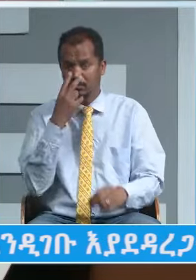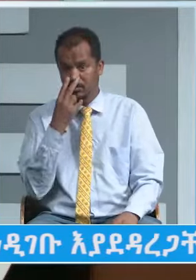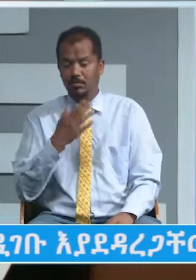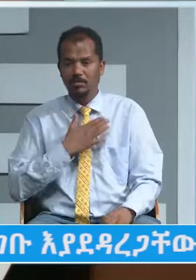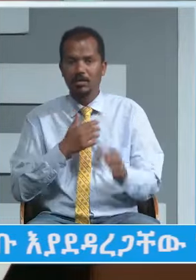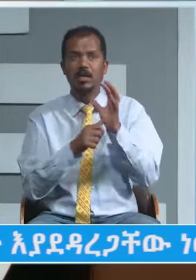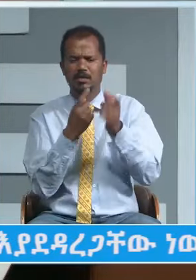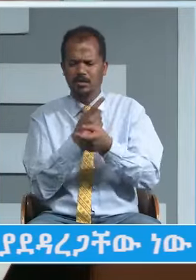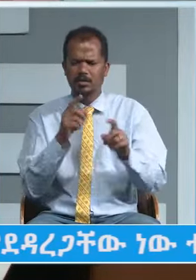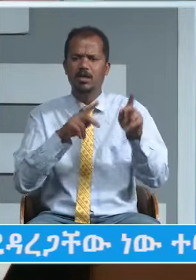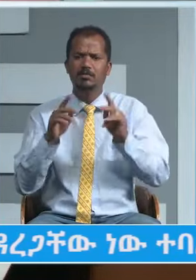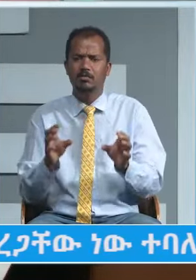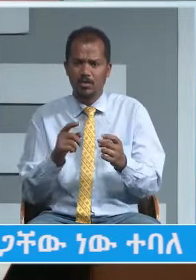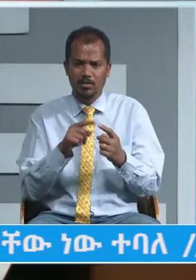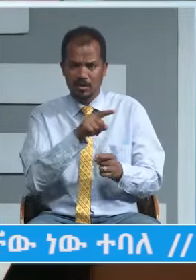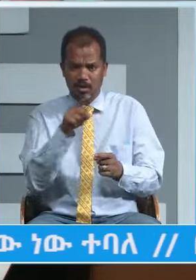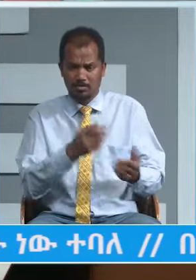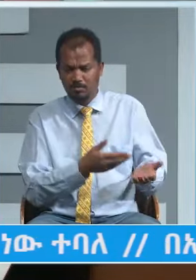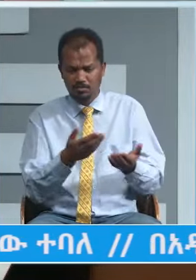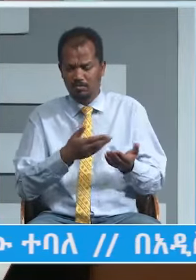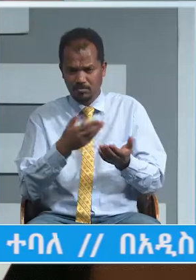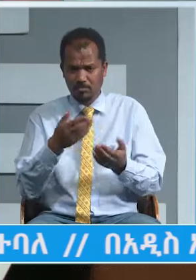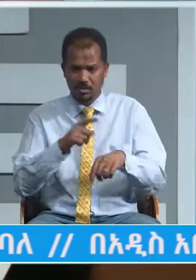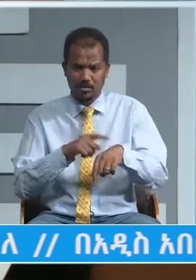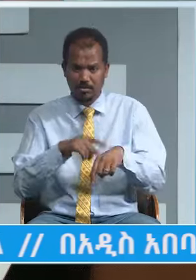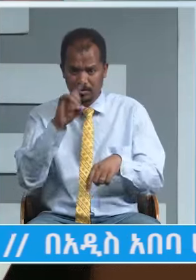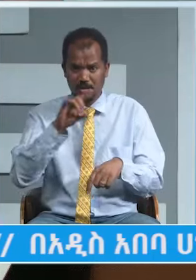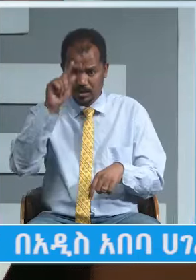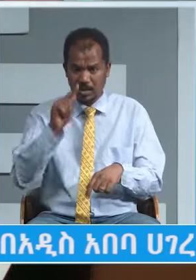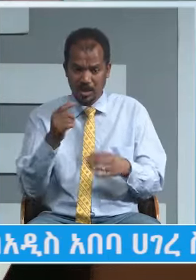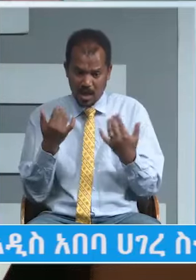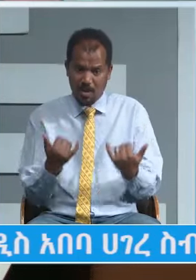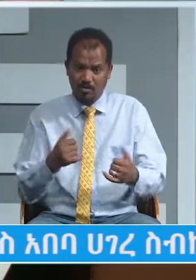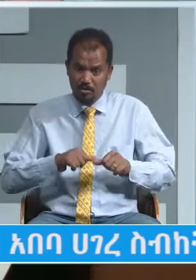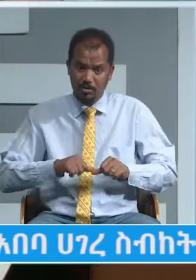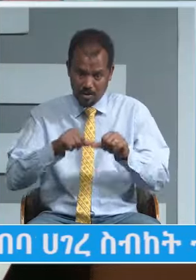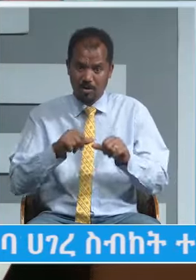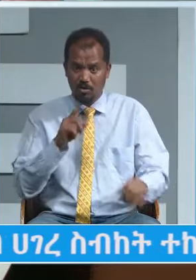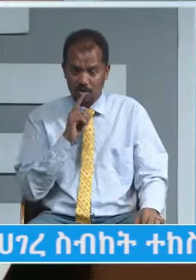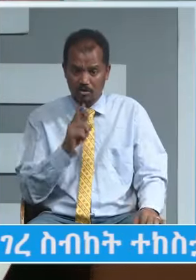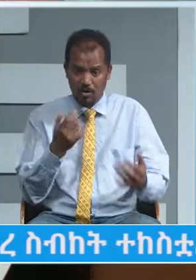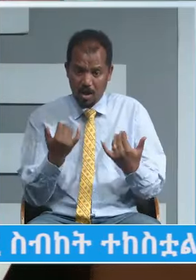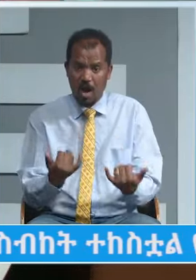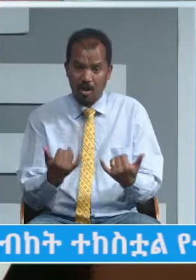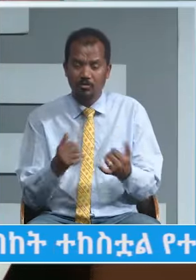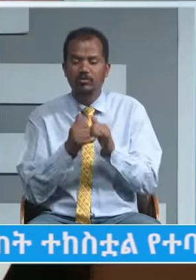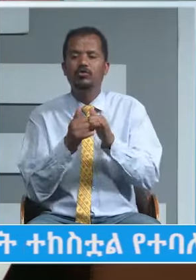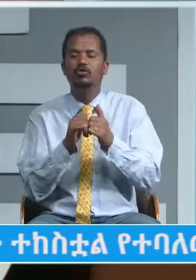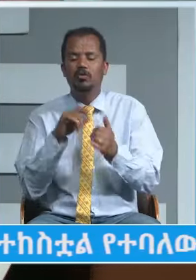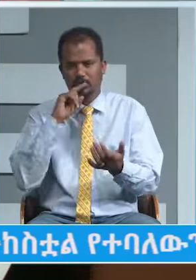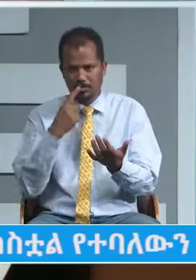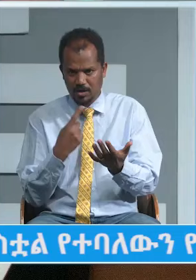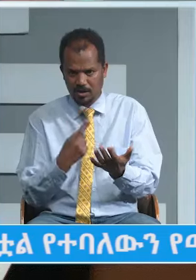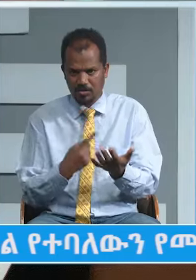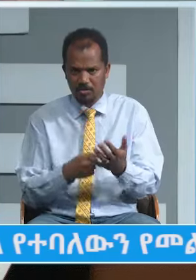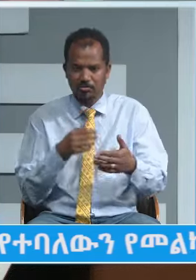የተከበራችሁ ተመልካቾቻችን፣ ከሰዓት ነጻ የህዝብ ሚዲያ ወደ እናንተ እየደረሱ የሚገኙ የሰዓቱ ዜናዎቻችን አሁንም እንደቀጠሉ ናቸው። አሁን ደግሞ